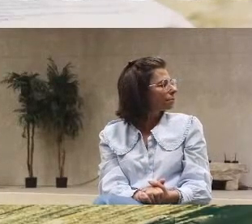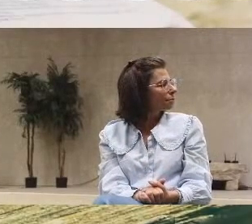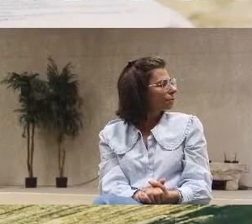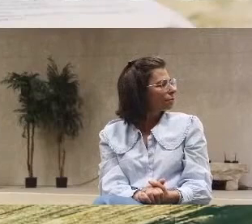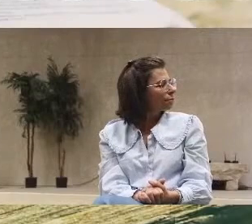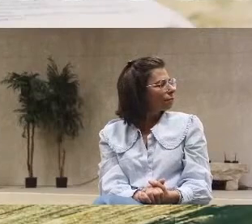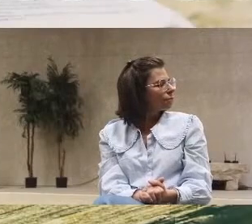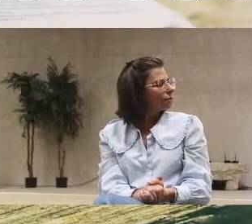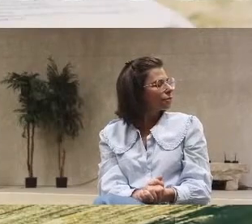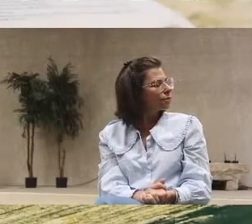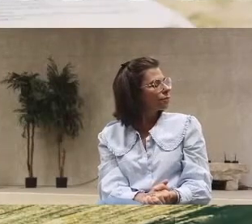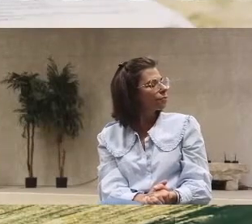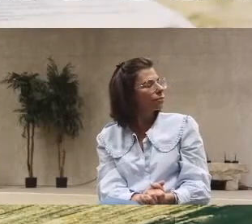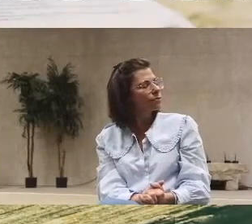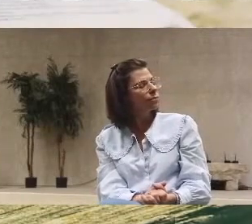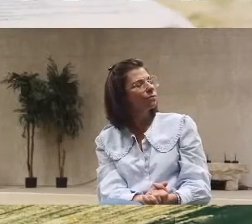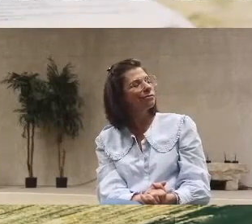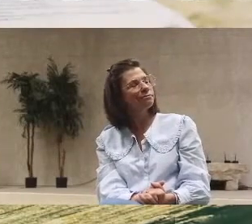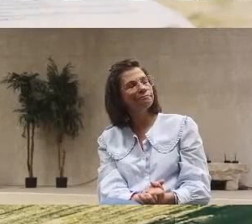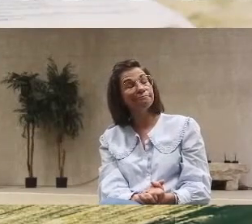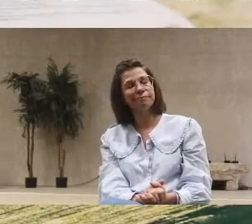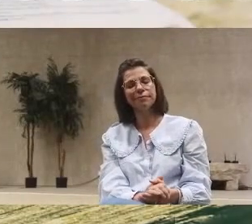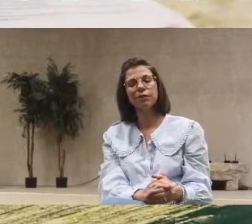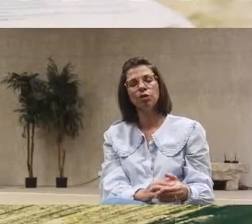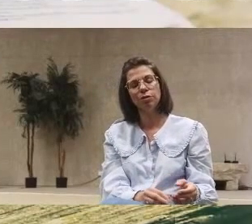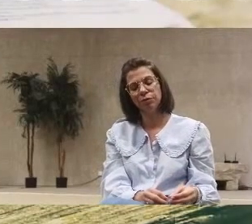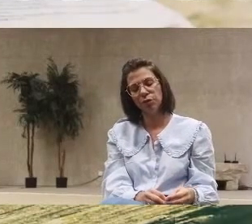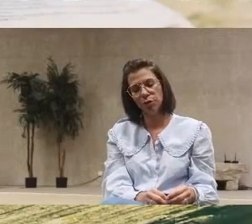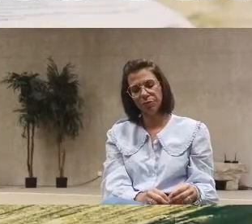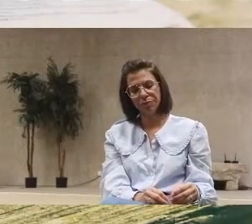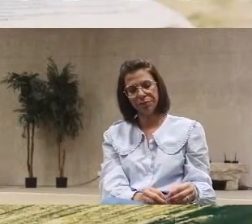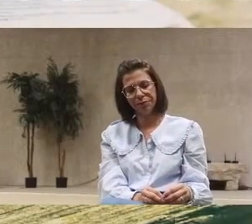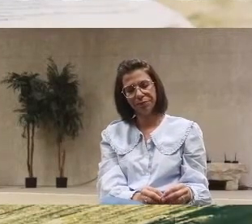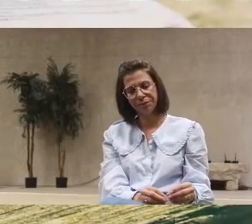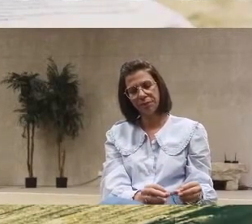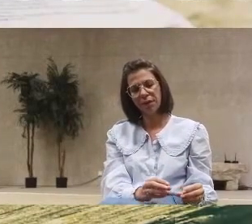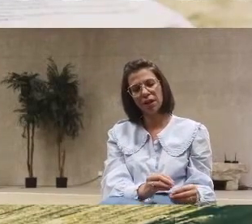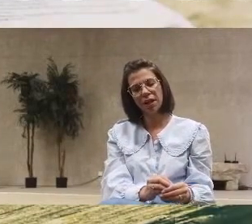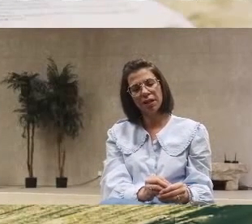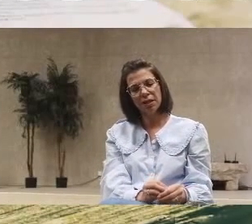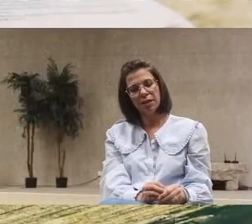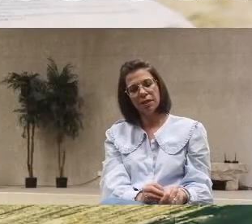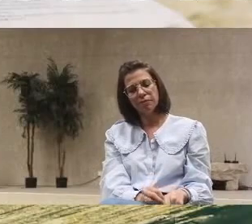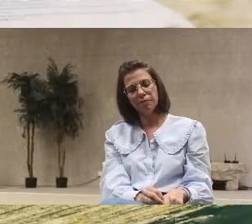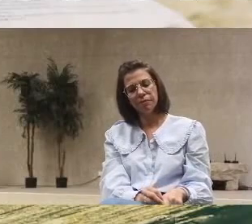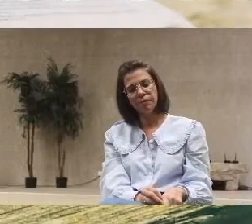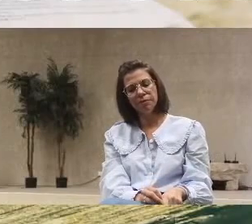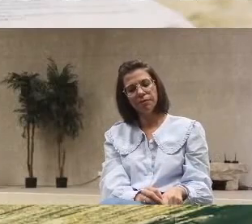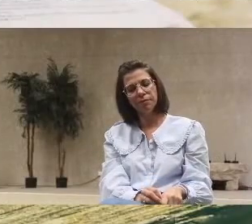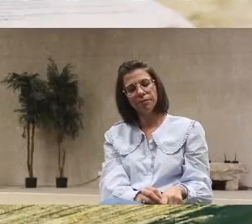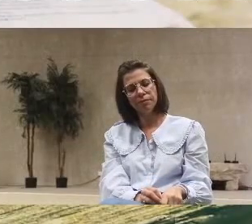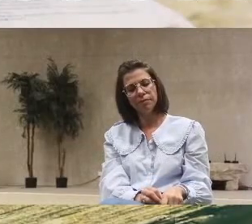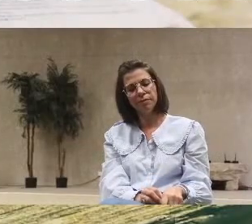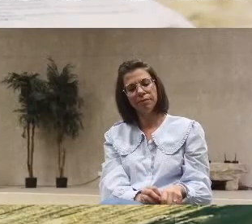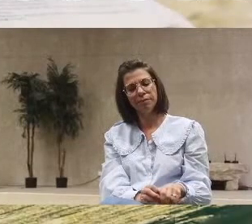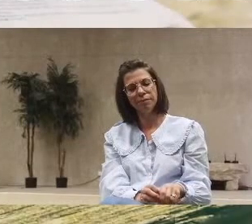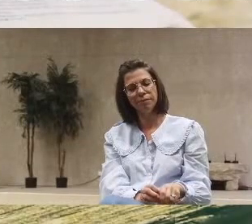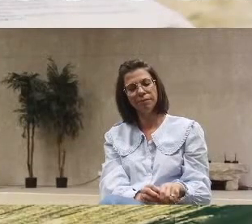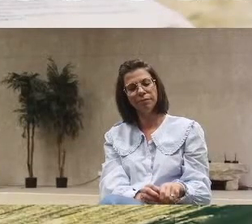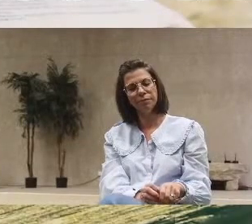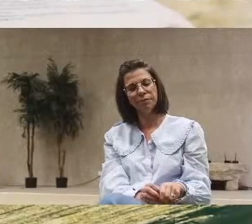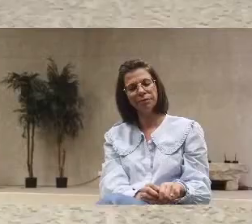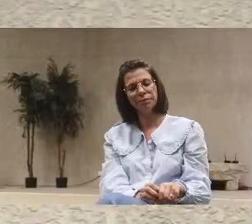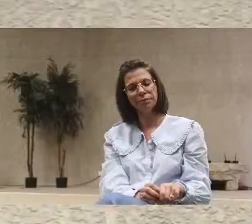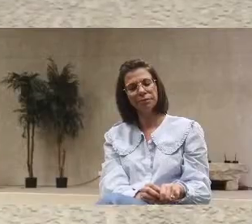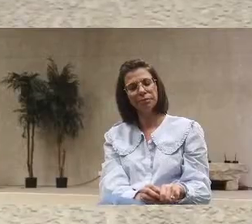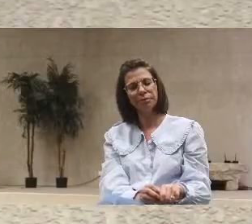terre sera remplie de la connaissance de l'éternel. Dans Zacharie, 14, verset 9, lorsqu